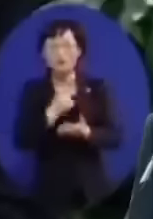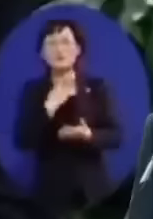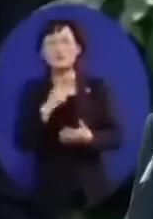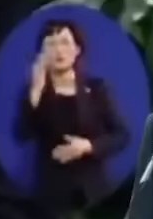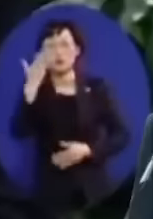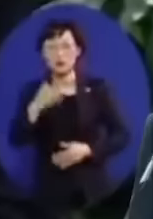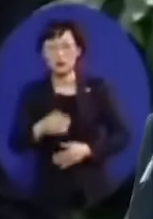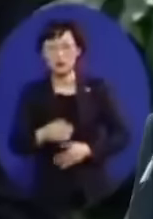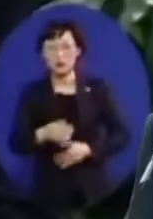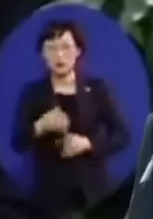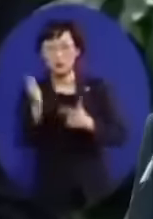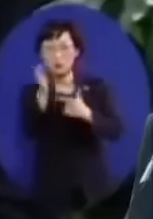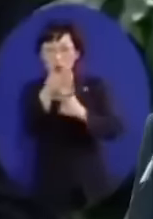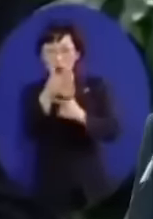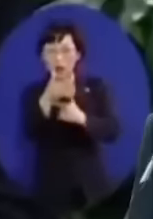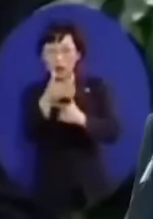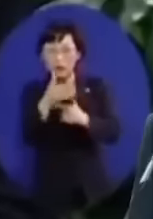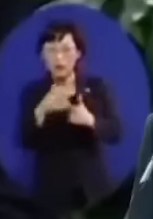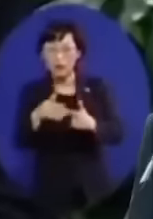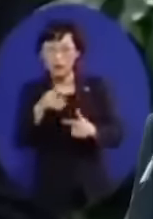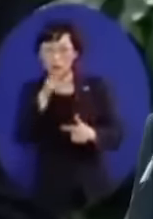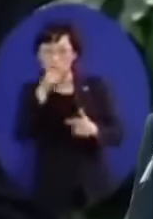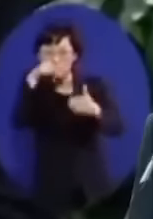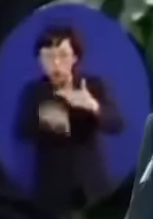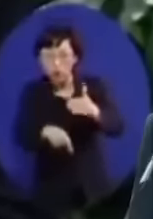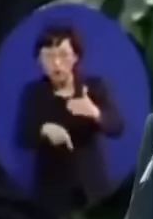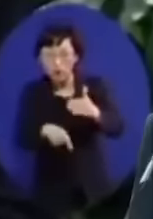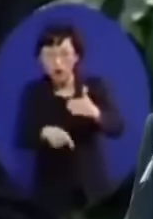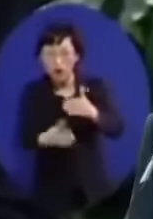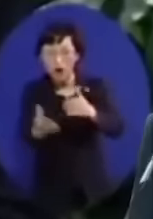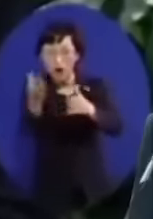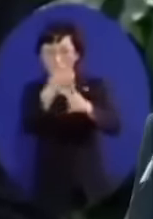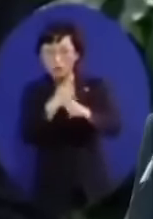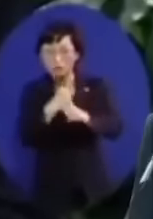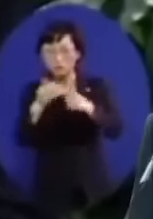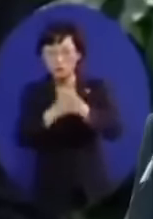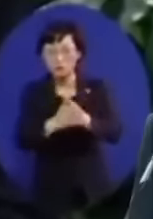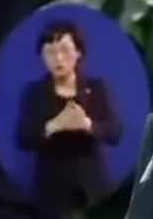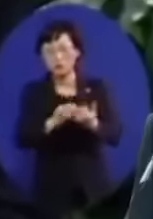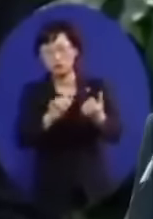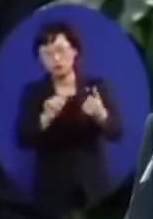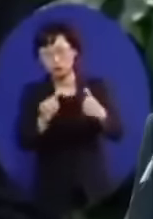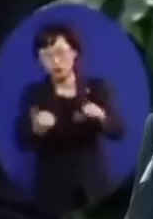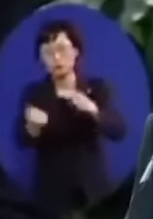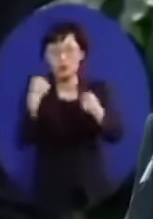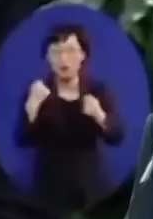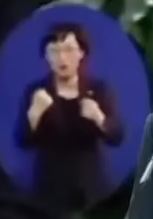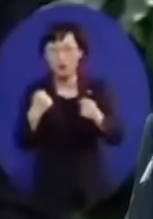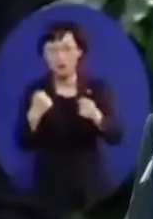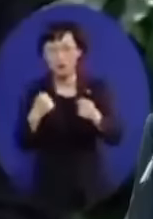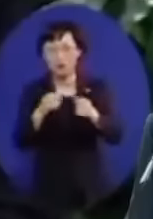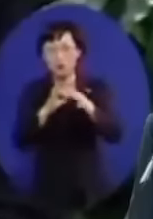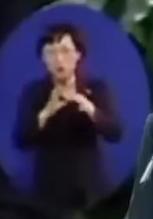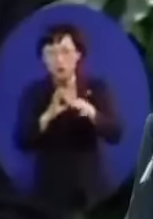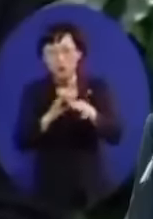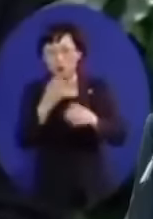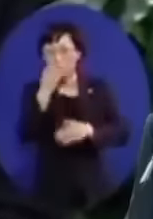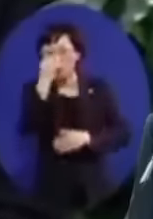요나도 물고기 뱃속에 들어가서 죽을 고비를 겪었습니다. 그걸 통해서 교만이 깨진